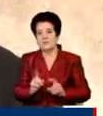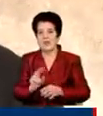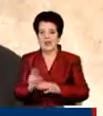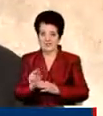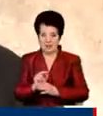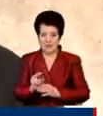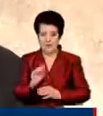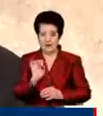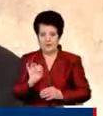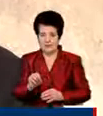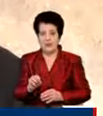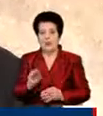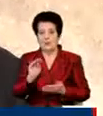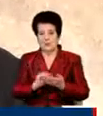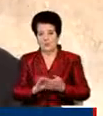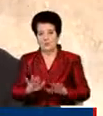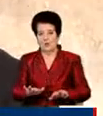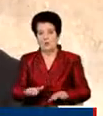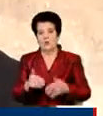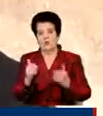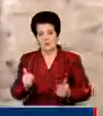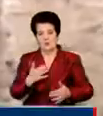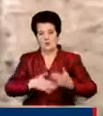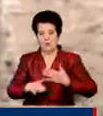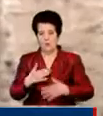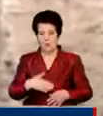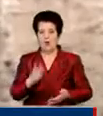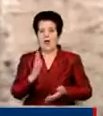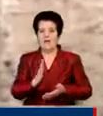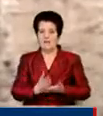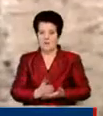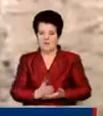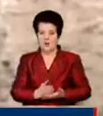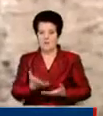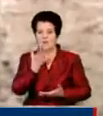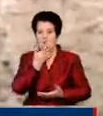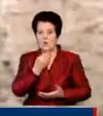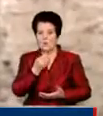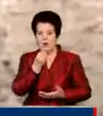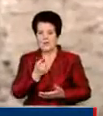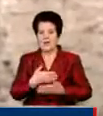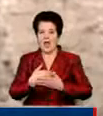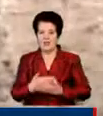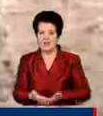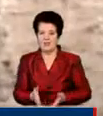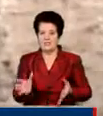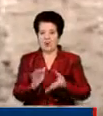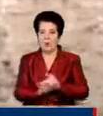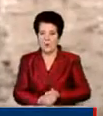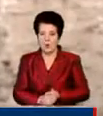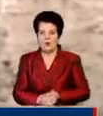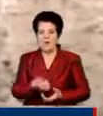restaurat, pus la locul lui, acel lucrul acesta mă bucură. Avem frumoase activități